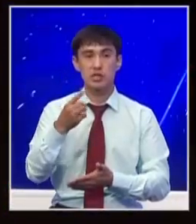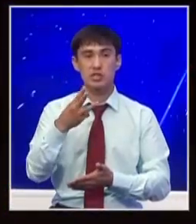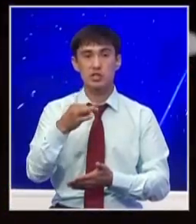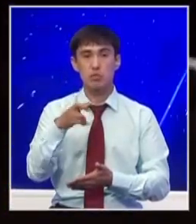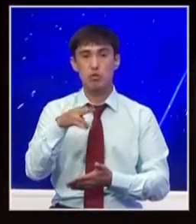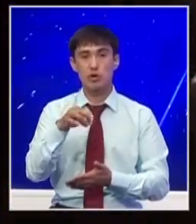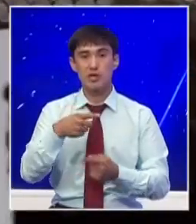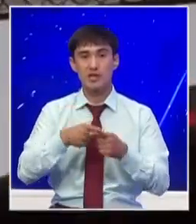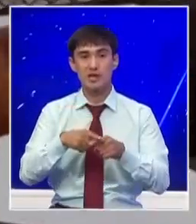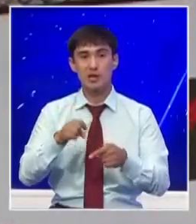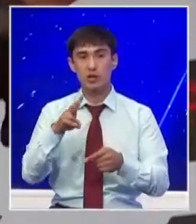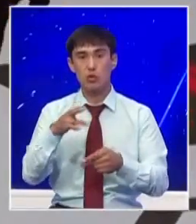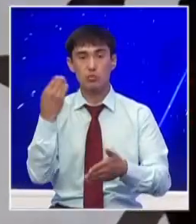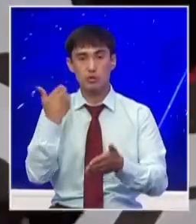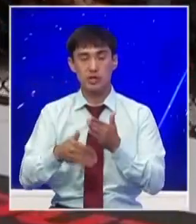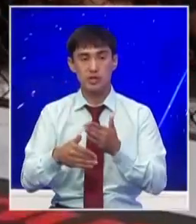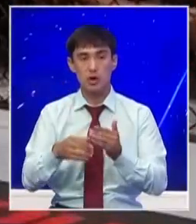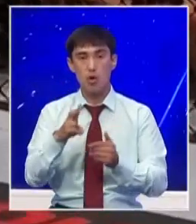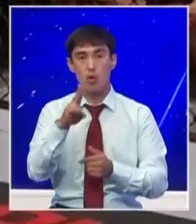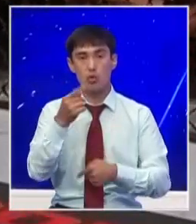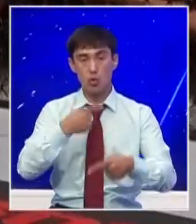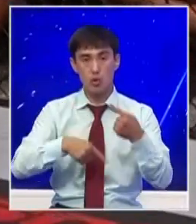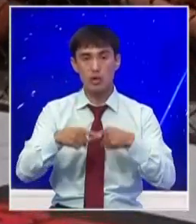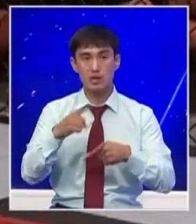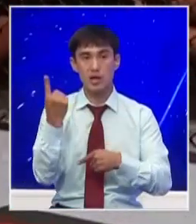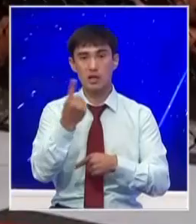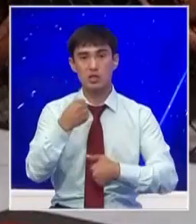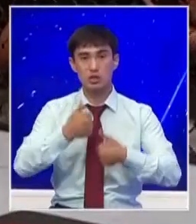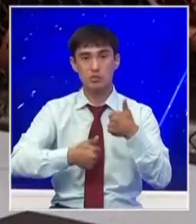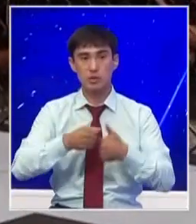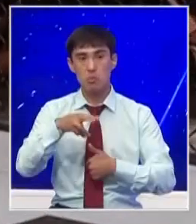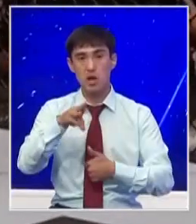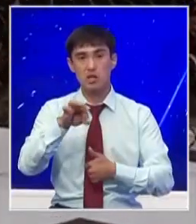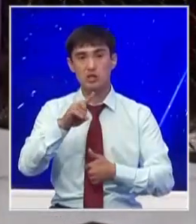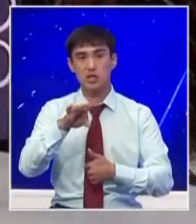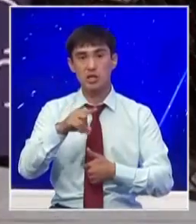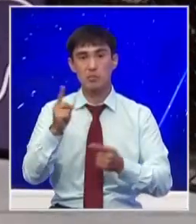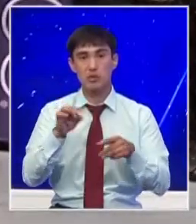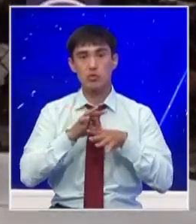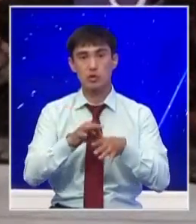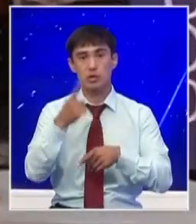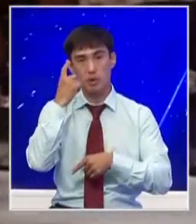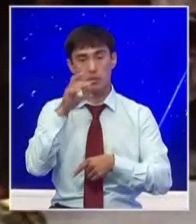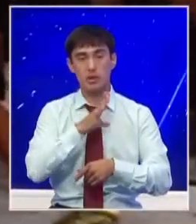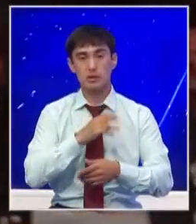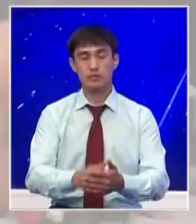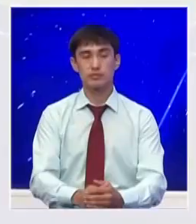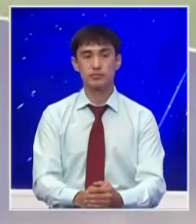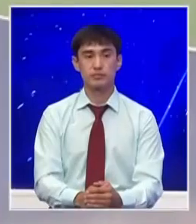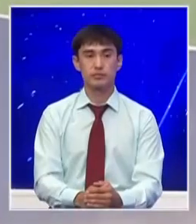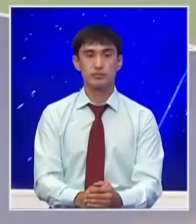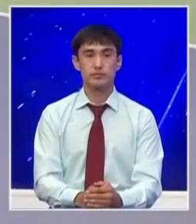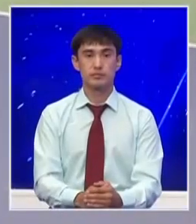Порьеден техникалық нокаутпен жеңілді. Конор оралғаннан кейінгі алғашқы жекпе-жек Майкл Чандлермен өтеді деп хабарлады.